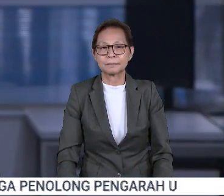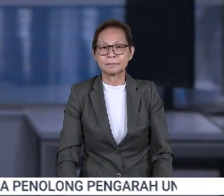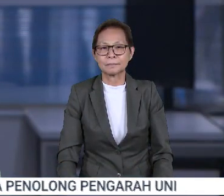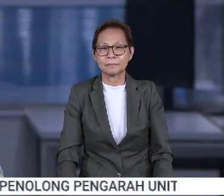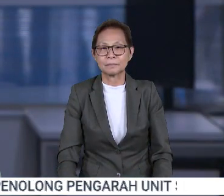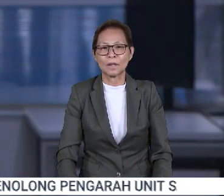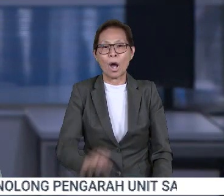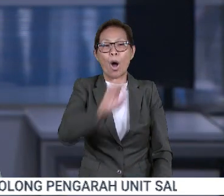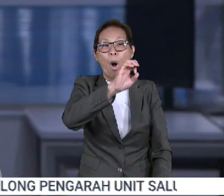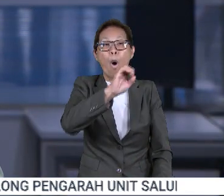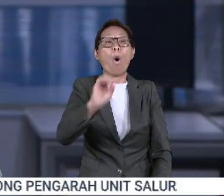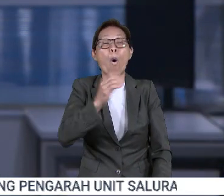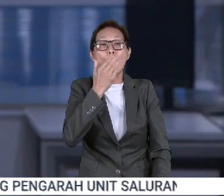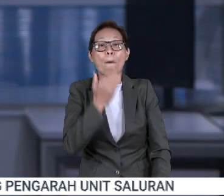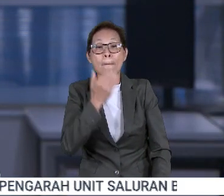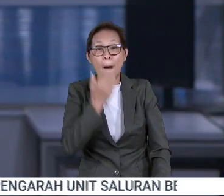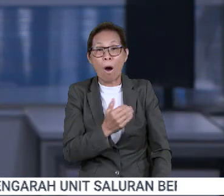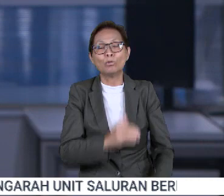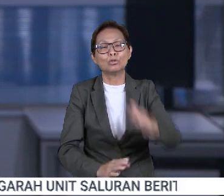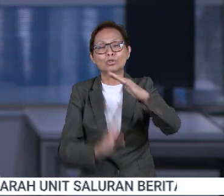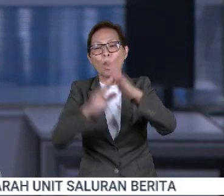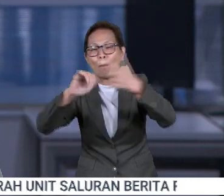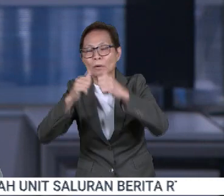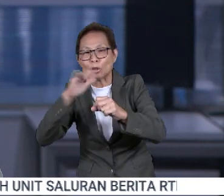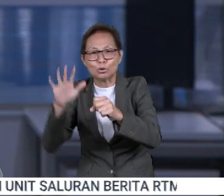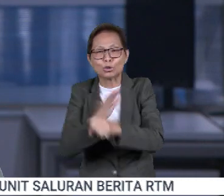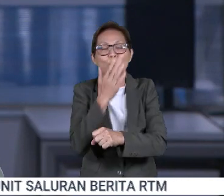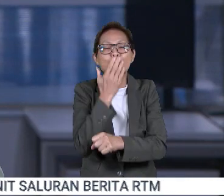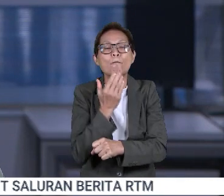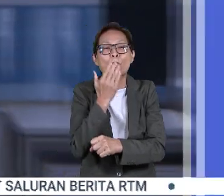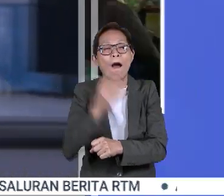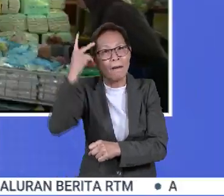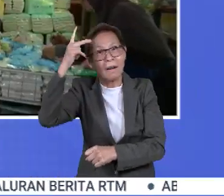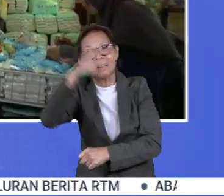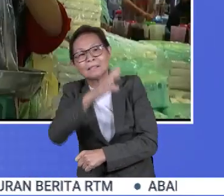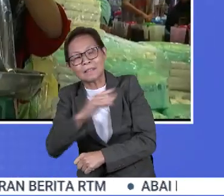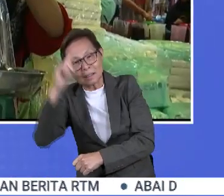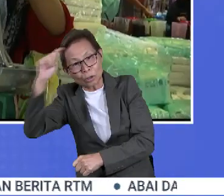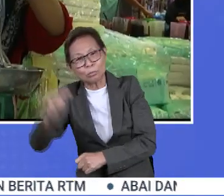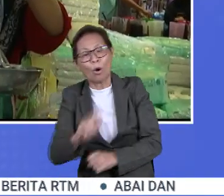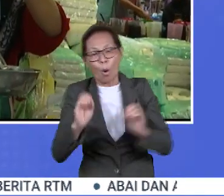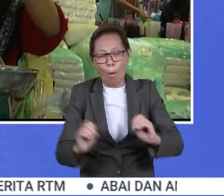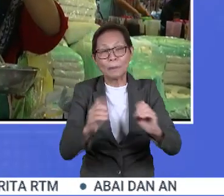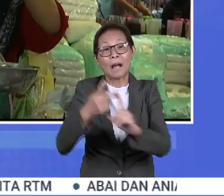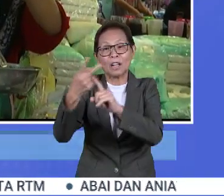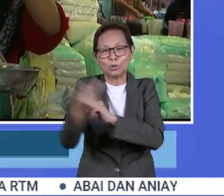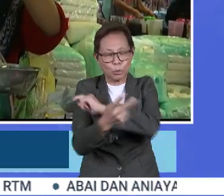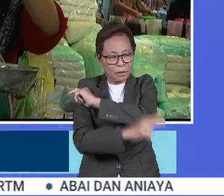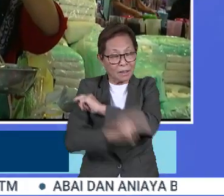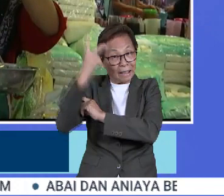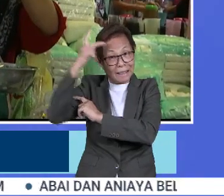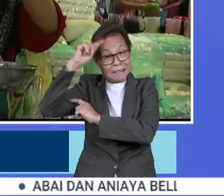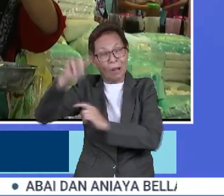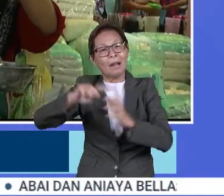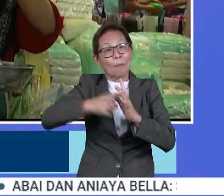Oh manis dilancarkan khusus bagi menangani isu kekerangan gula di Kelantan dan Trengganu operasi di luar negeri itu dilaksanakan